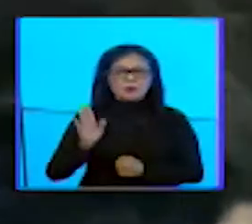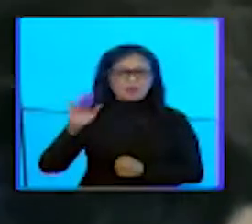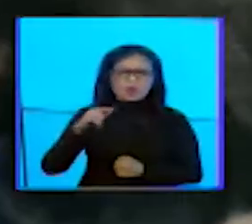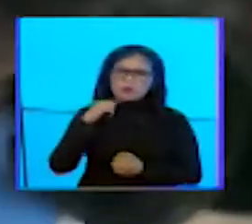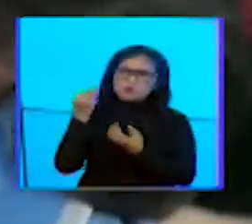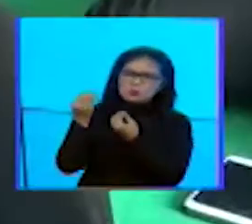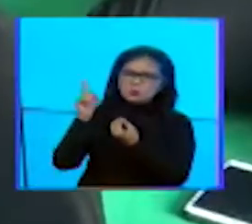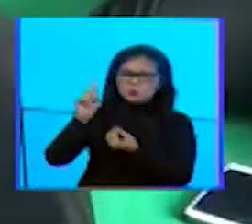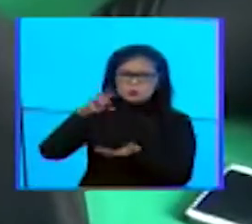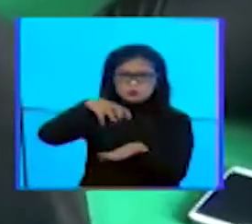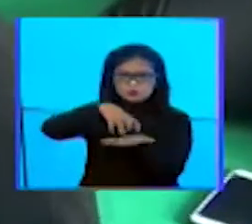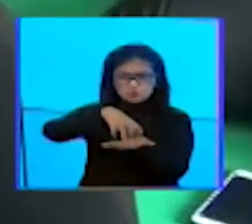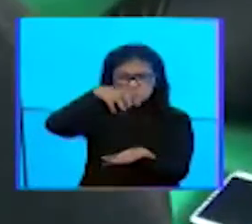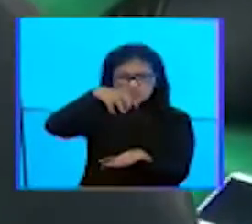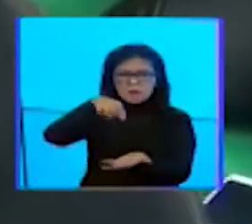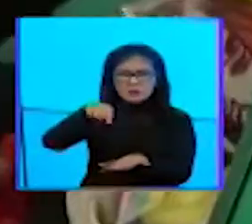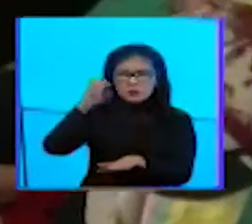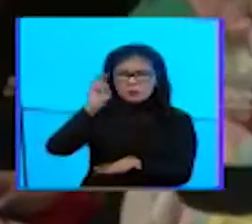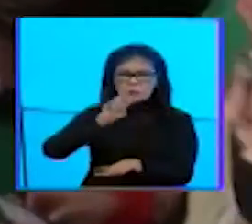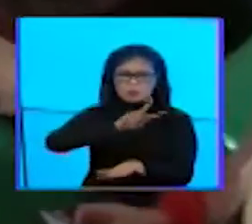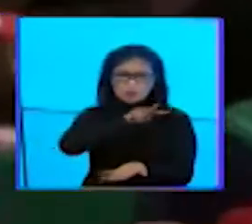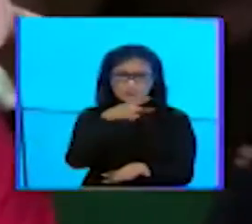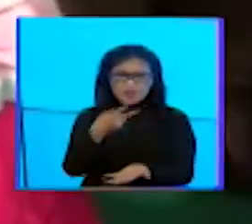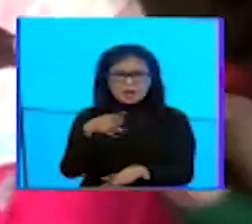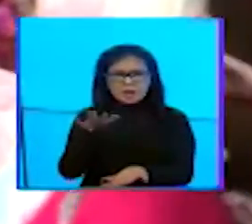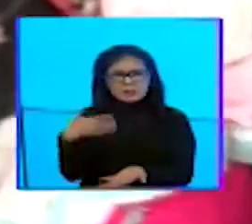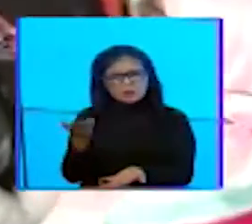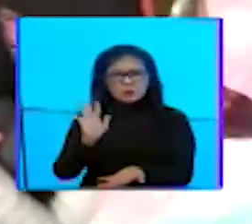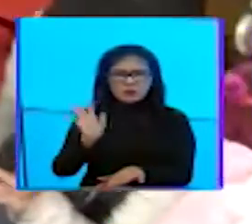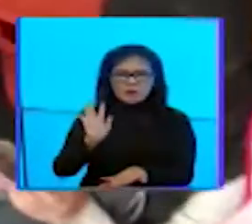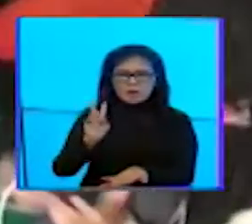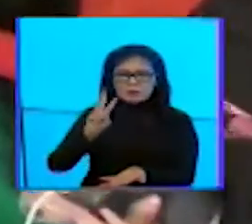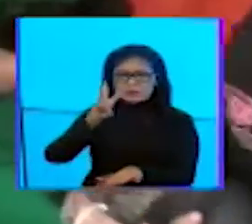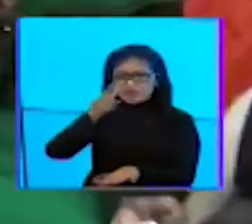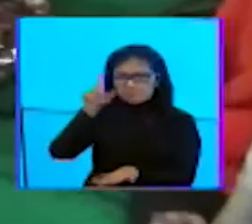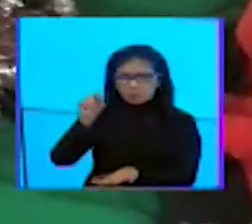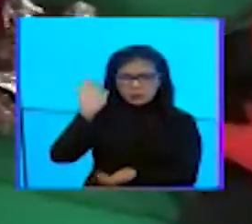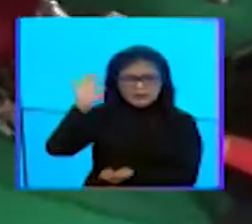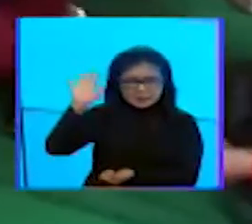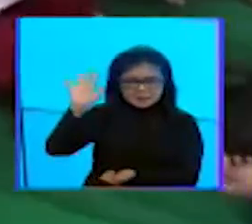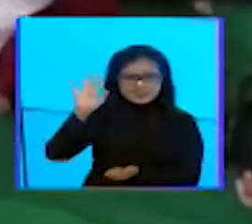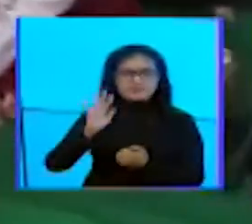Bandung 3 bulan ke depan. Dari Bandung, Jawa Barat, Billy Maulana Fingkran melaporkan.